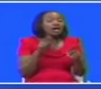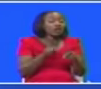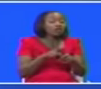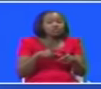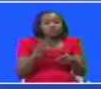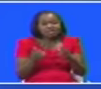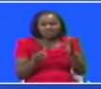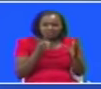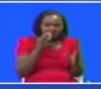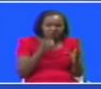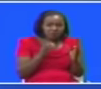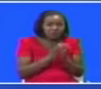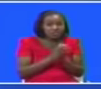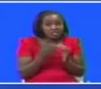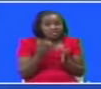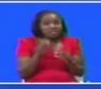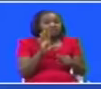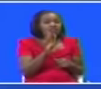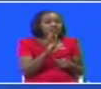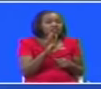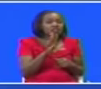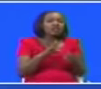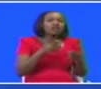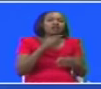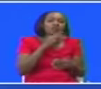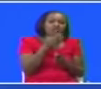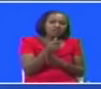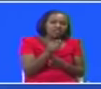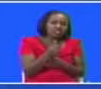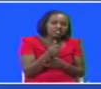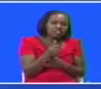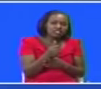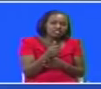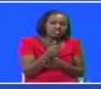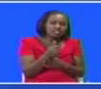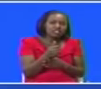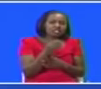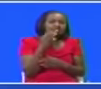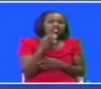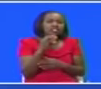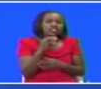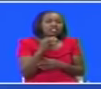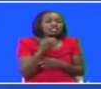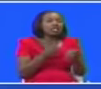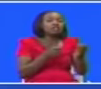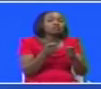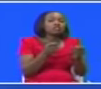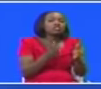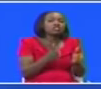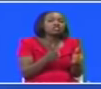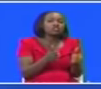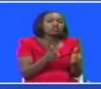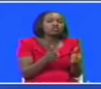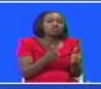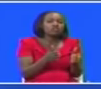za tano. Na hizo ni kama finance, ni kama technology, ni kama administration kadhalika, na hizo na